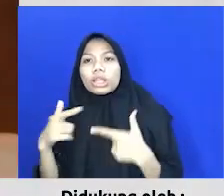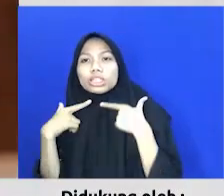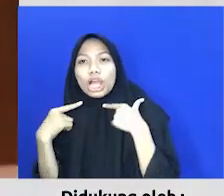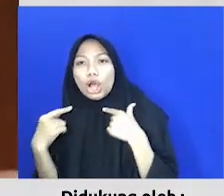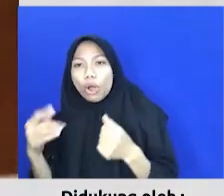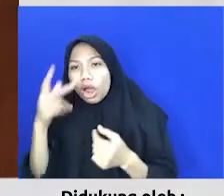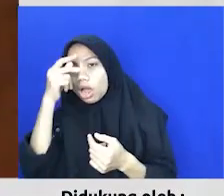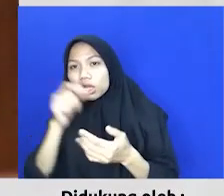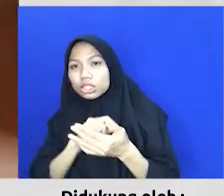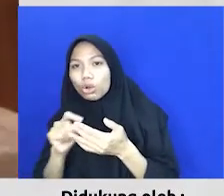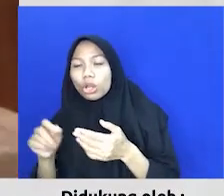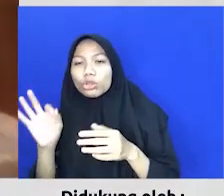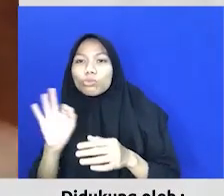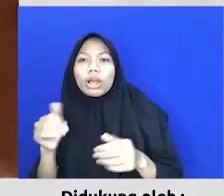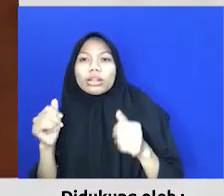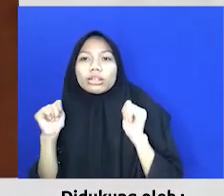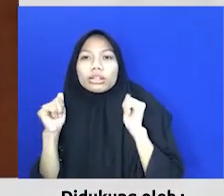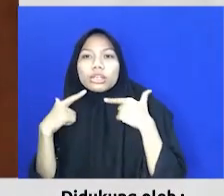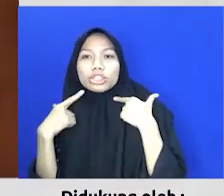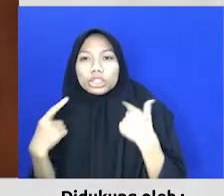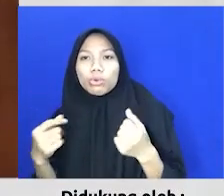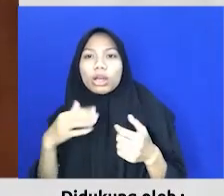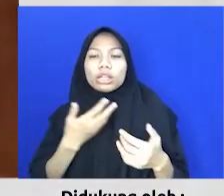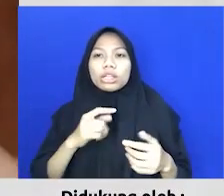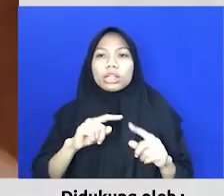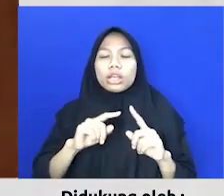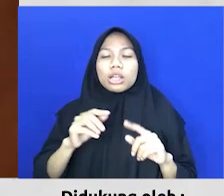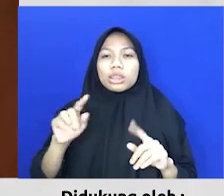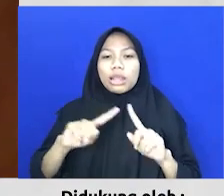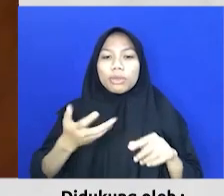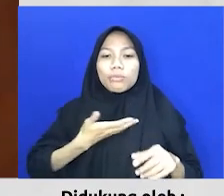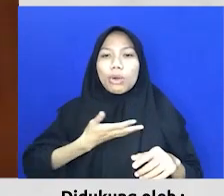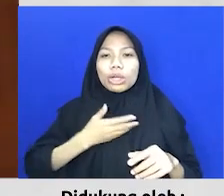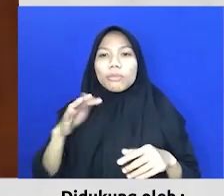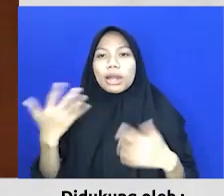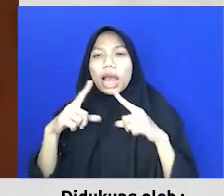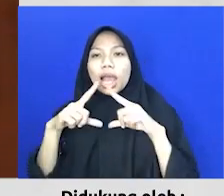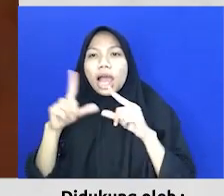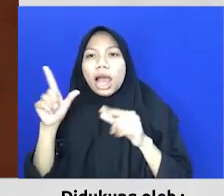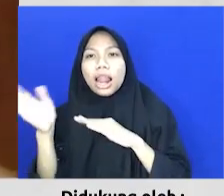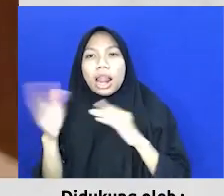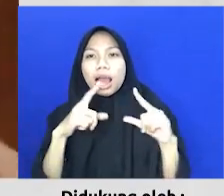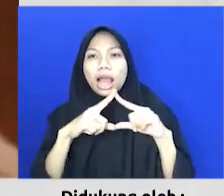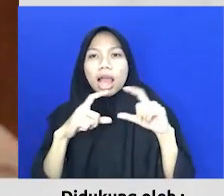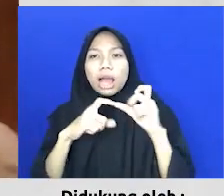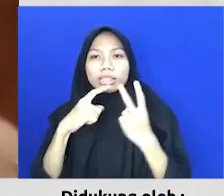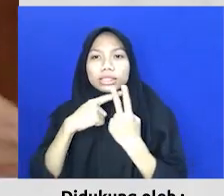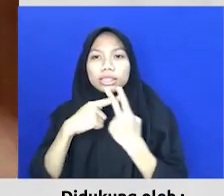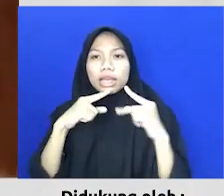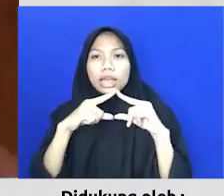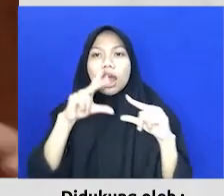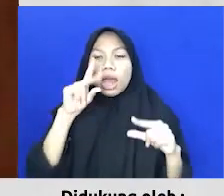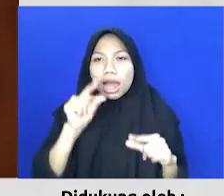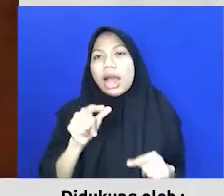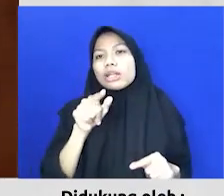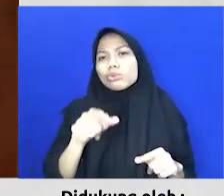tapi sebetulnya apa yang menyebabkan bangkit itu, bahwa film itu harus menggugah yang